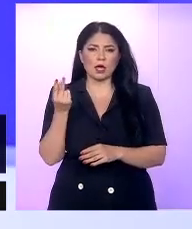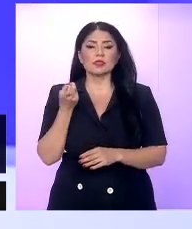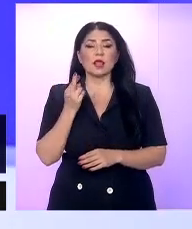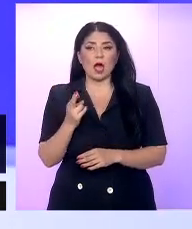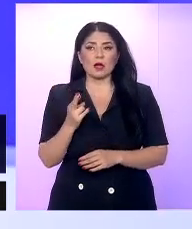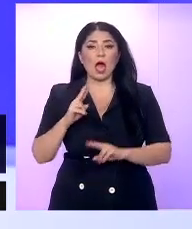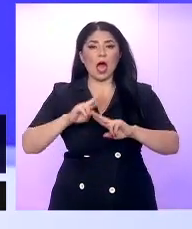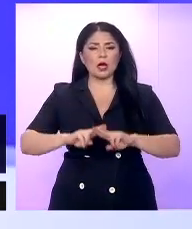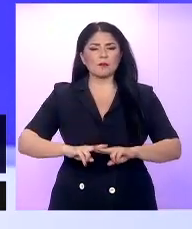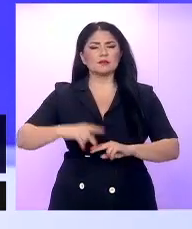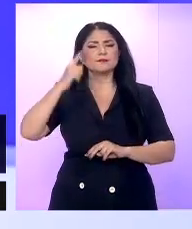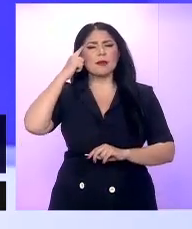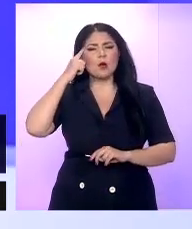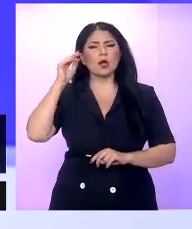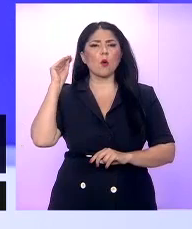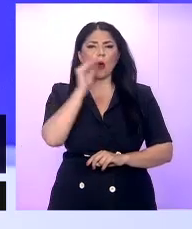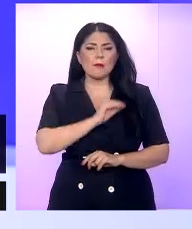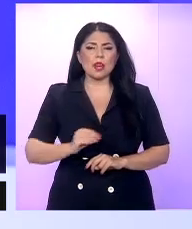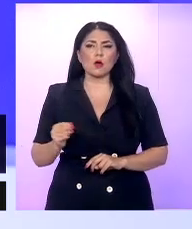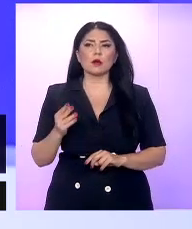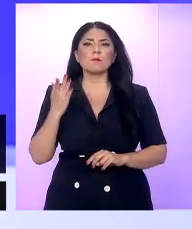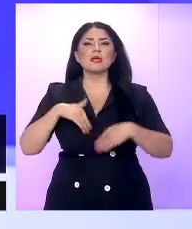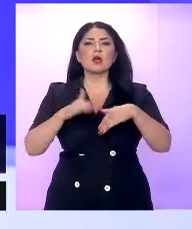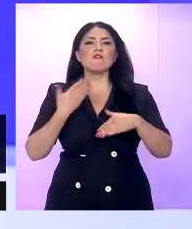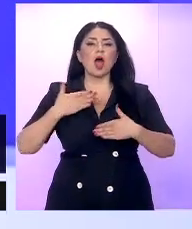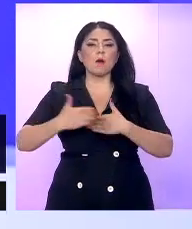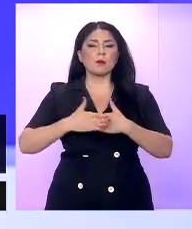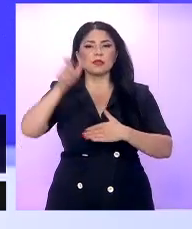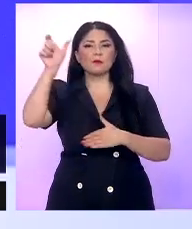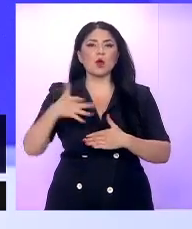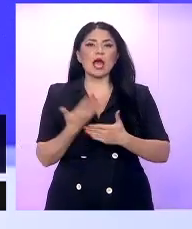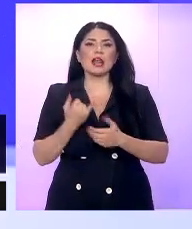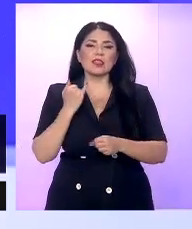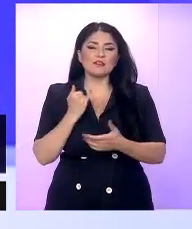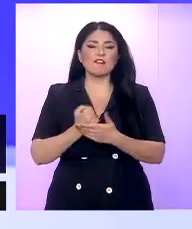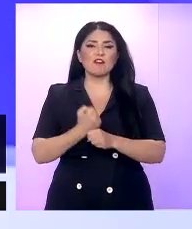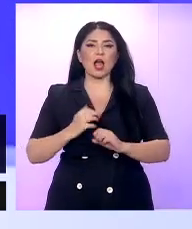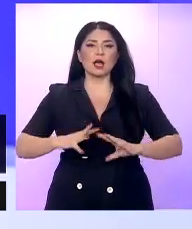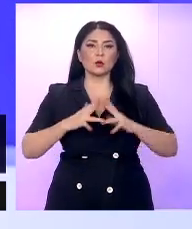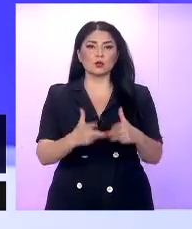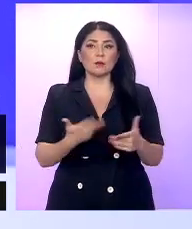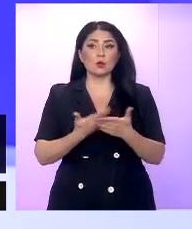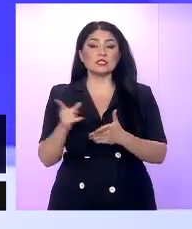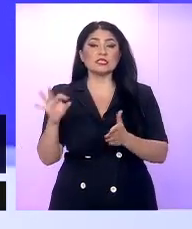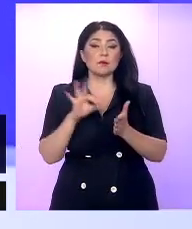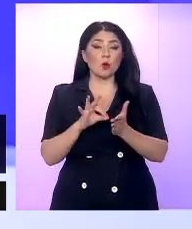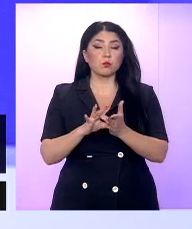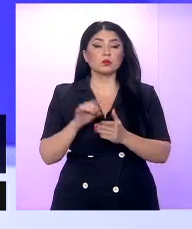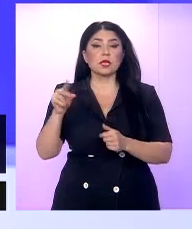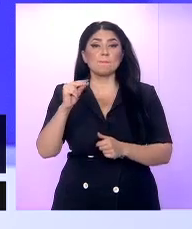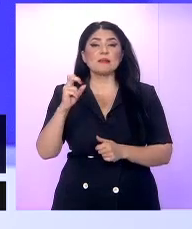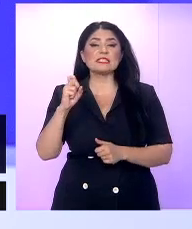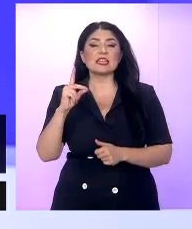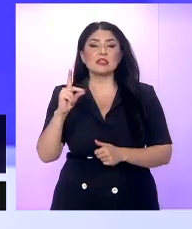în memoria colectivă ca ministrul care a fost aproape de agricultor, motiv pentru care e și propus printre socialdemocrați